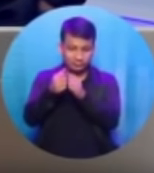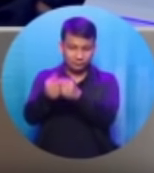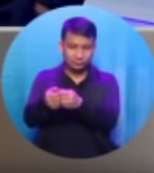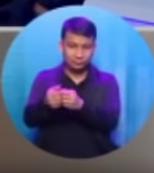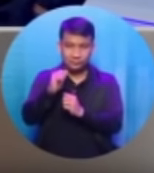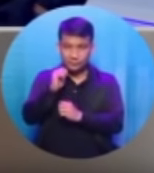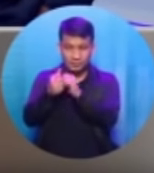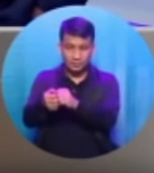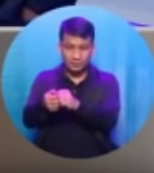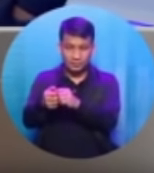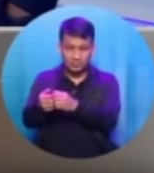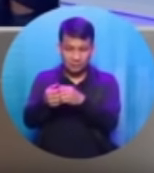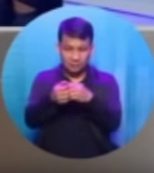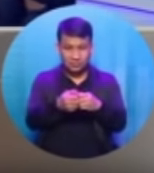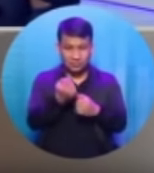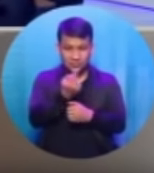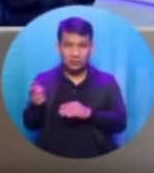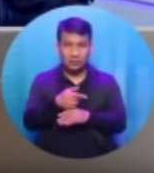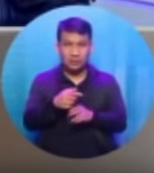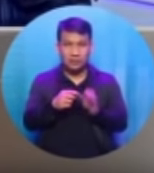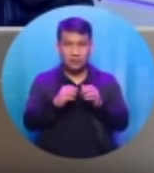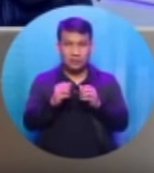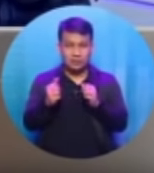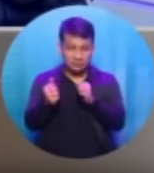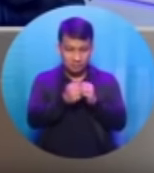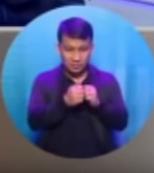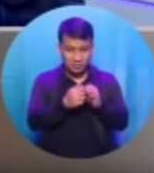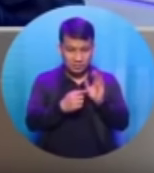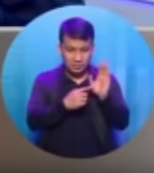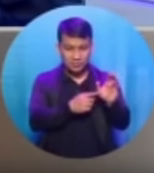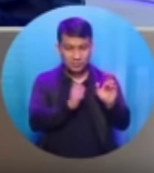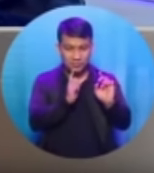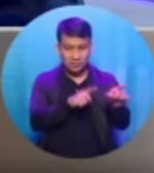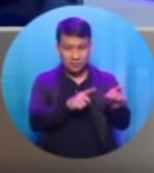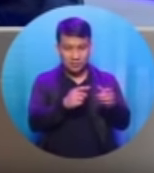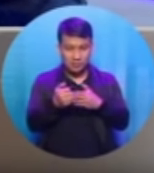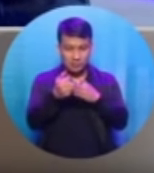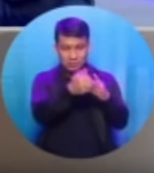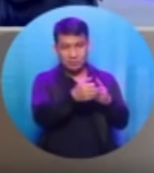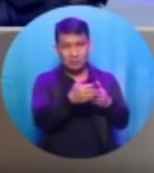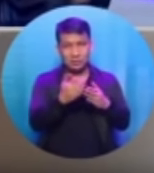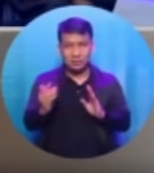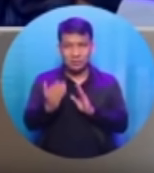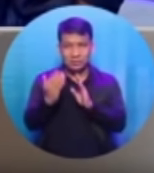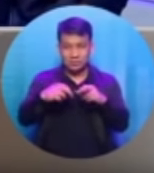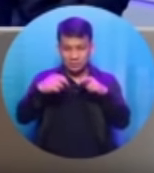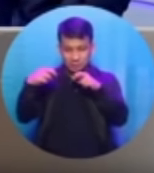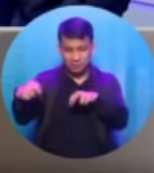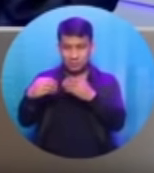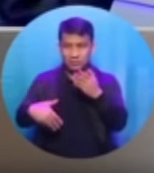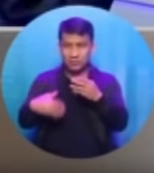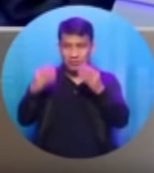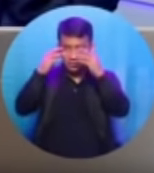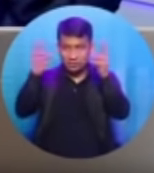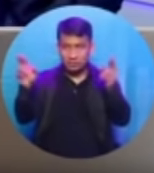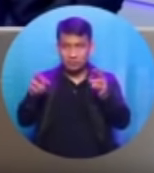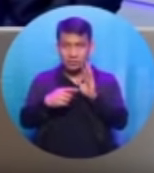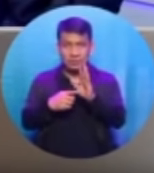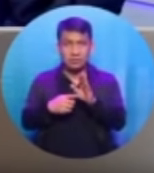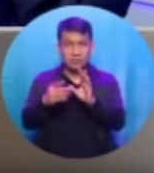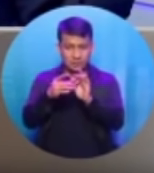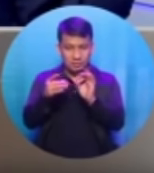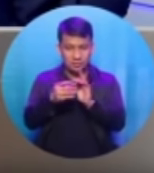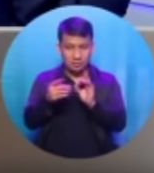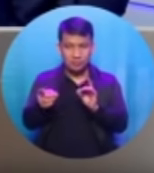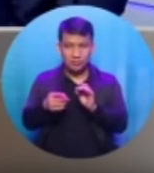kayo tomorrow. Isa po sa inyo dyan ang sasama sa aming reporter at iharap po namin kayo kay mayor. At kayo na po ang